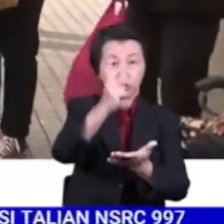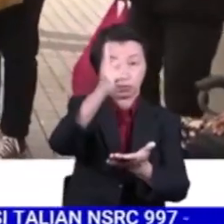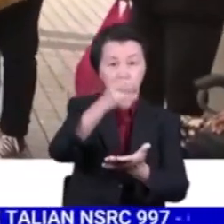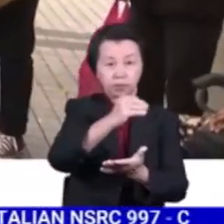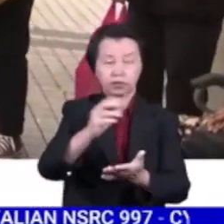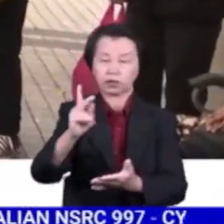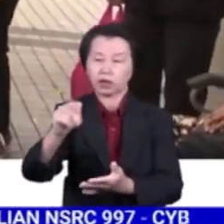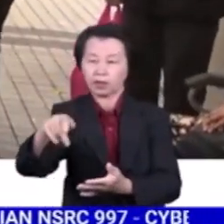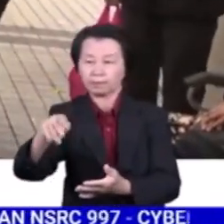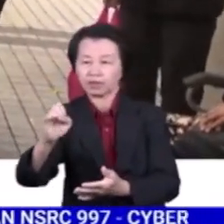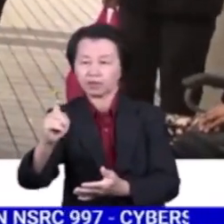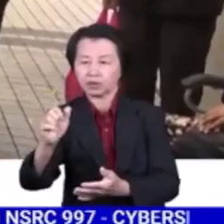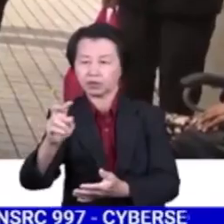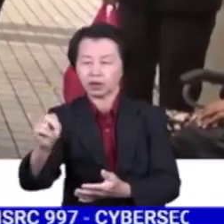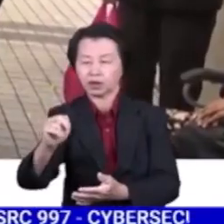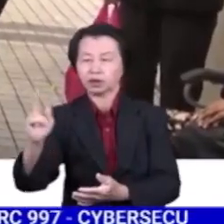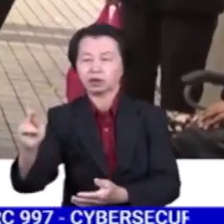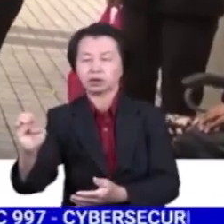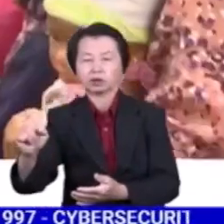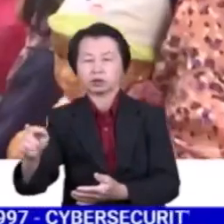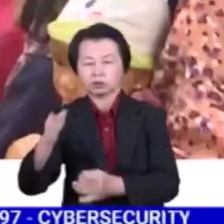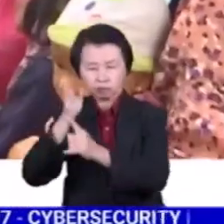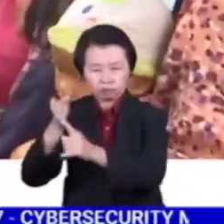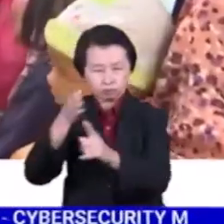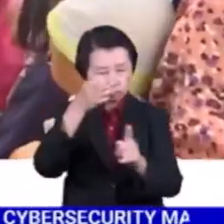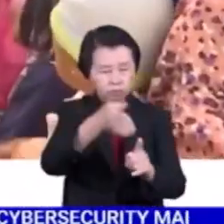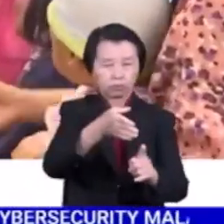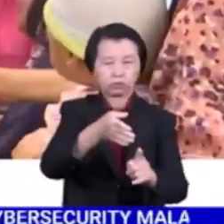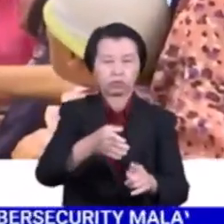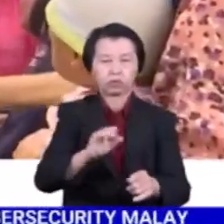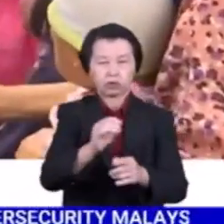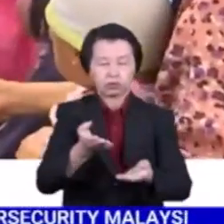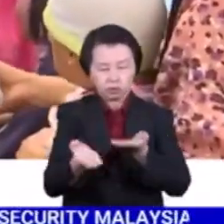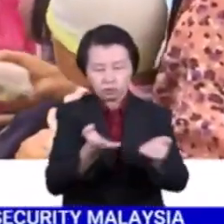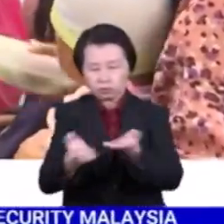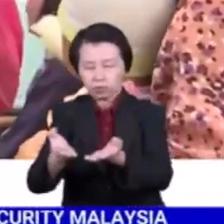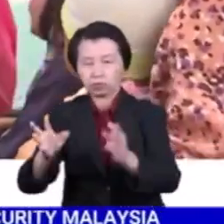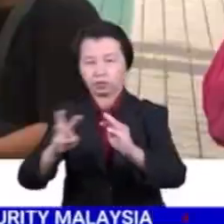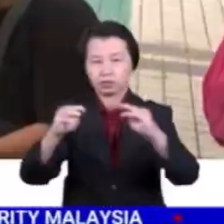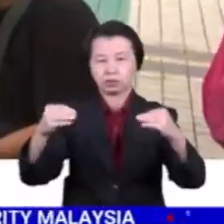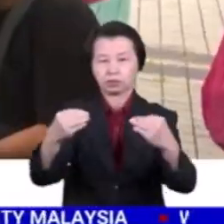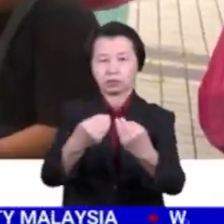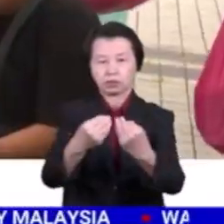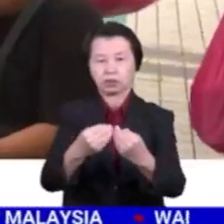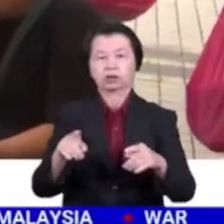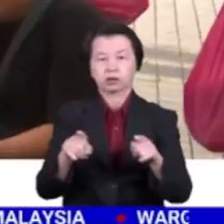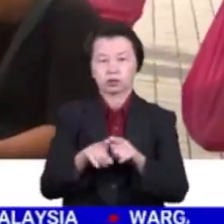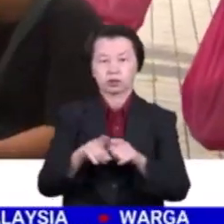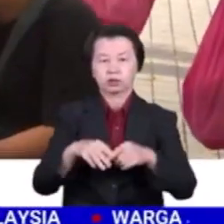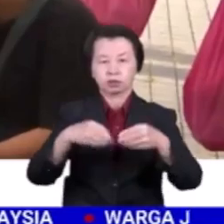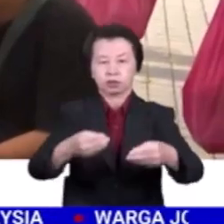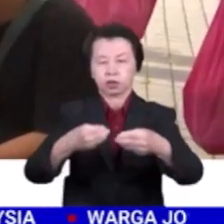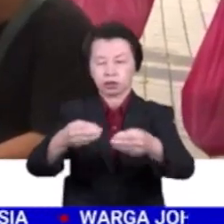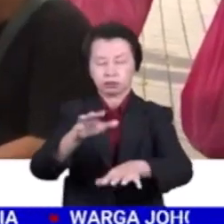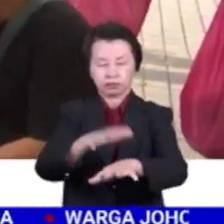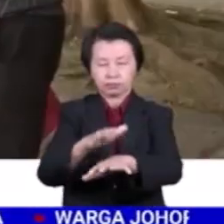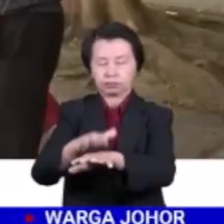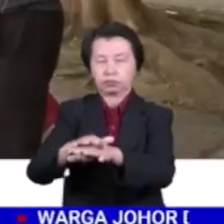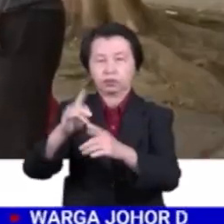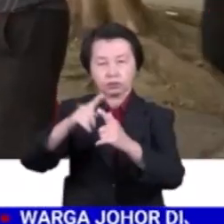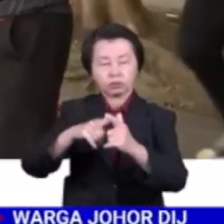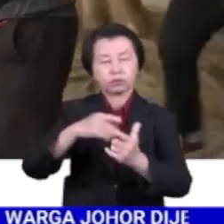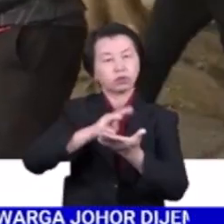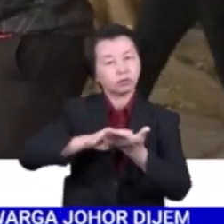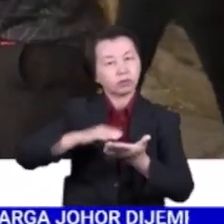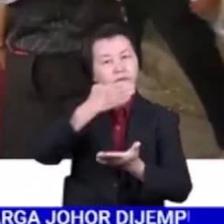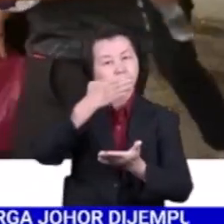Kapitan Keling, antara golongan sasar. Selain berbakti kepada masyarakat, ia juga bagi mengimarahkan bulan